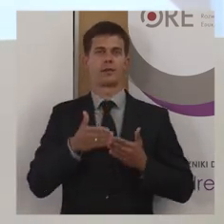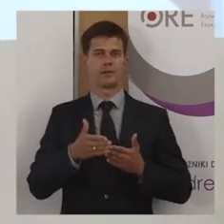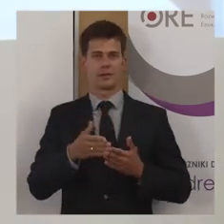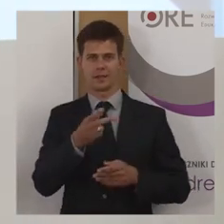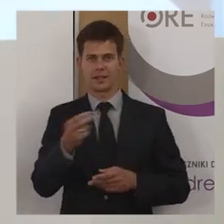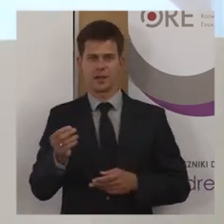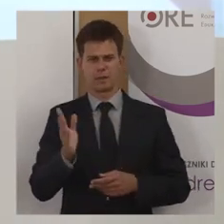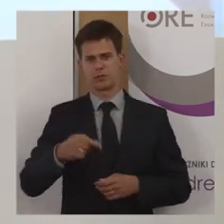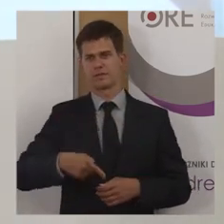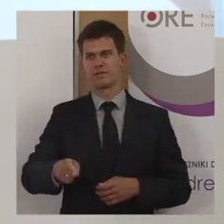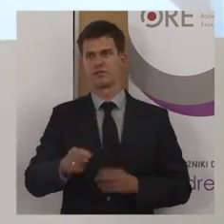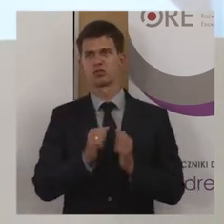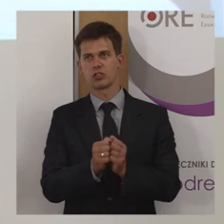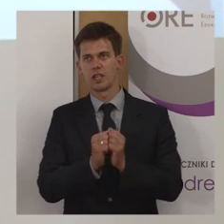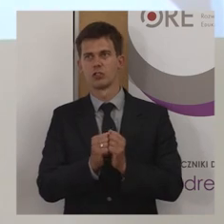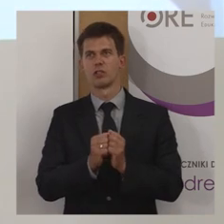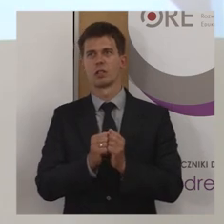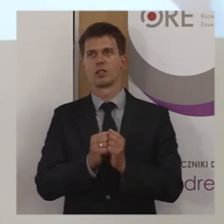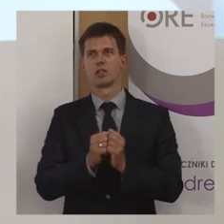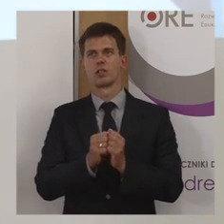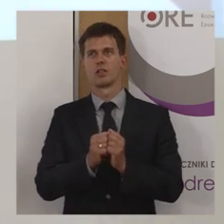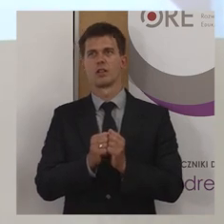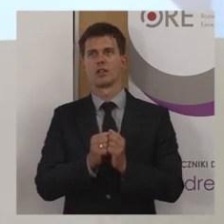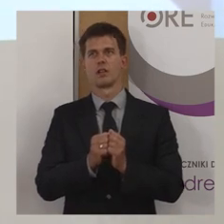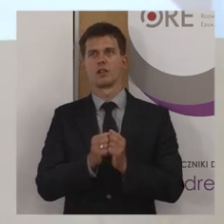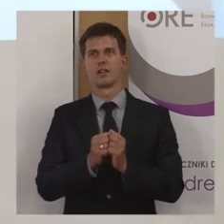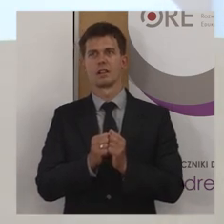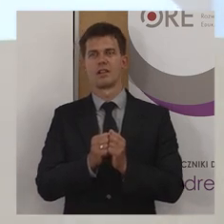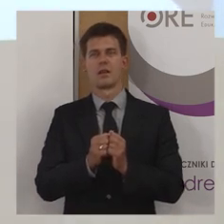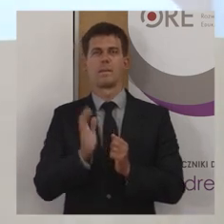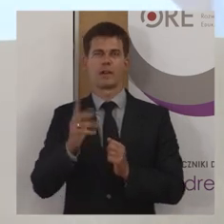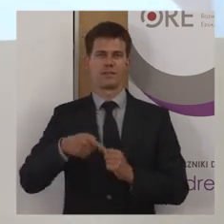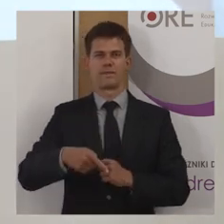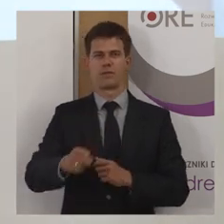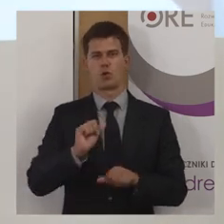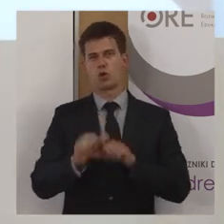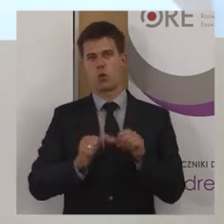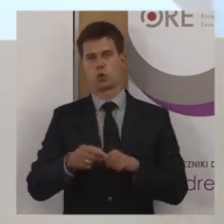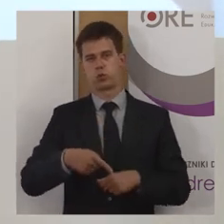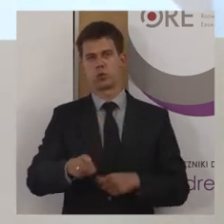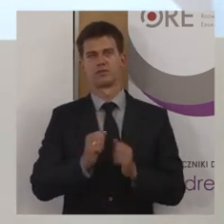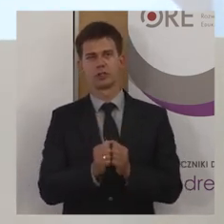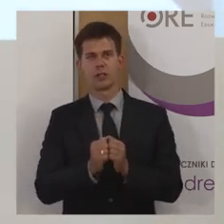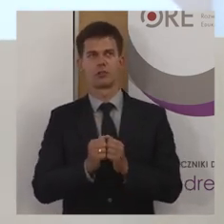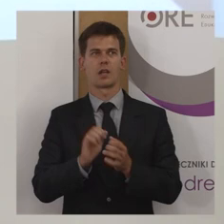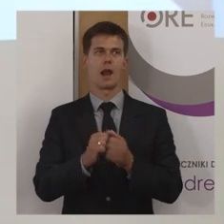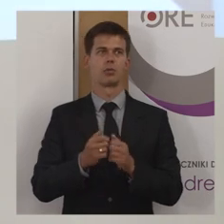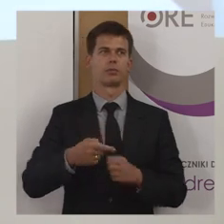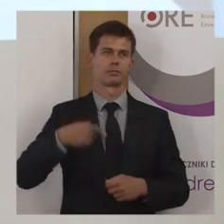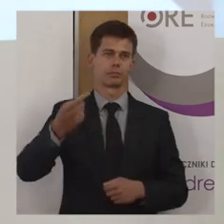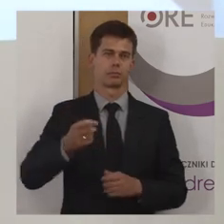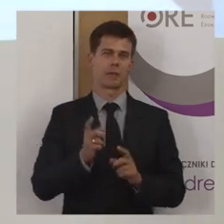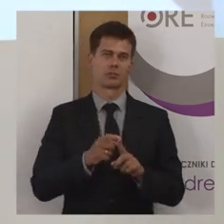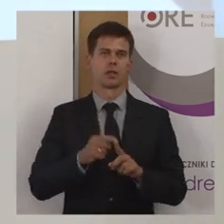pewno jeszcze w tym roku. Nie wiem, czy we wrześniu już będzie pokazane. Będzie na pewno tym roku jeszcze udostępnione API do